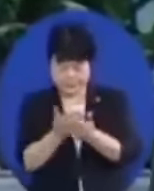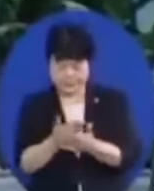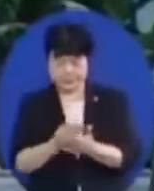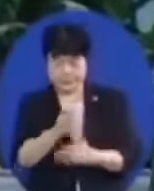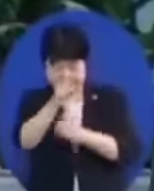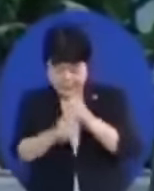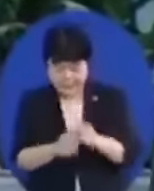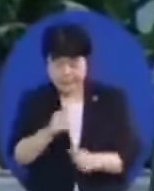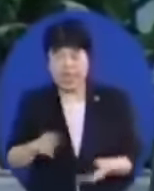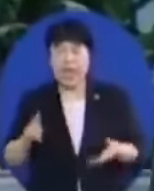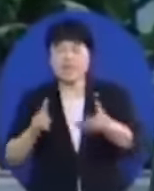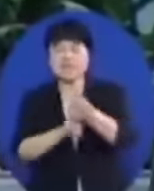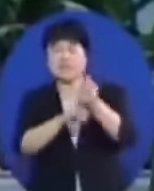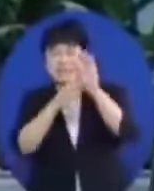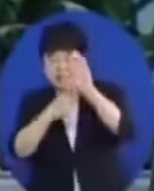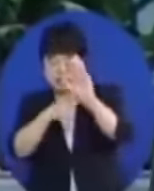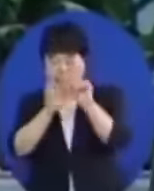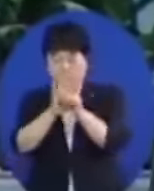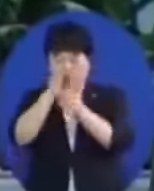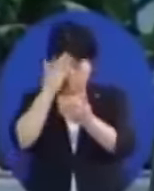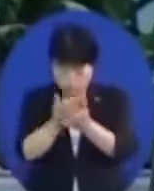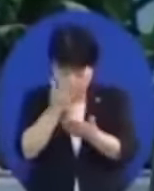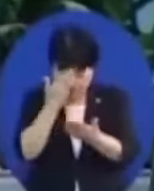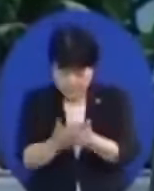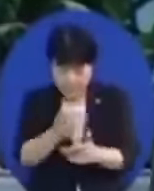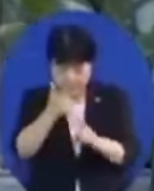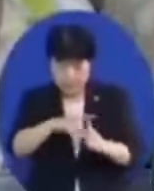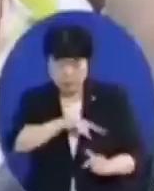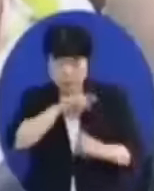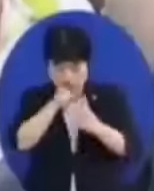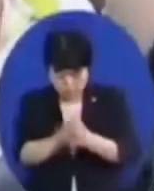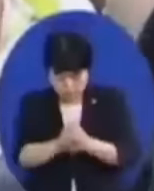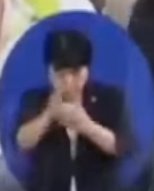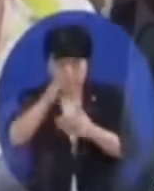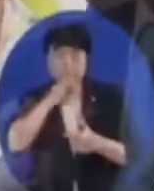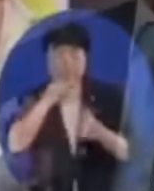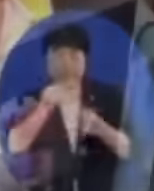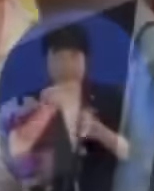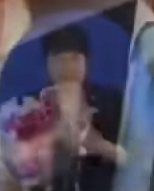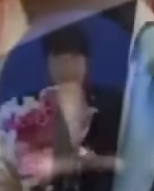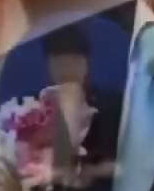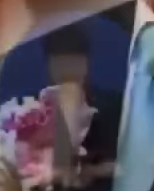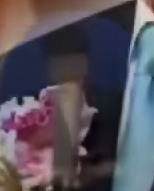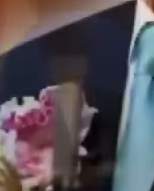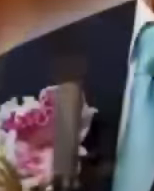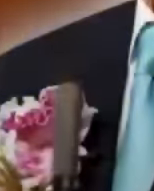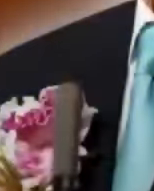하나님의 역사가 나타나게 하옵소서. 예수님 이름으로 기도드립니다. 아멘.